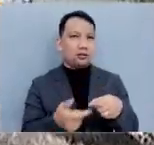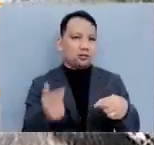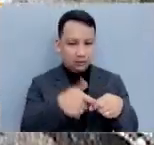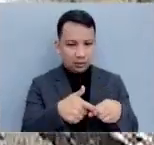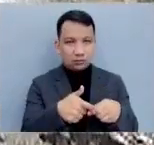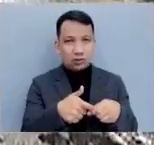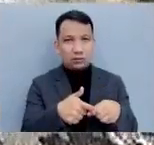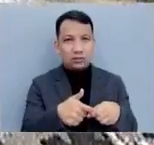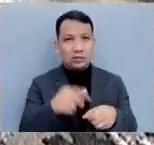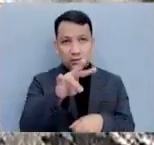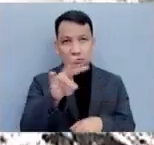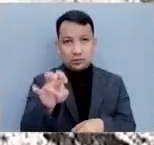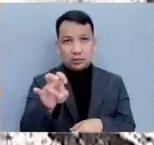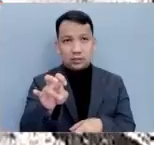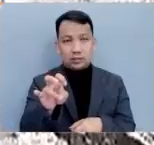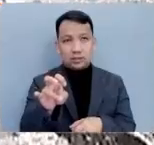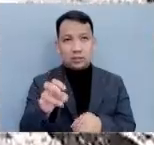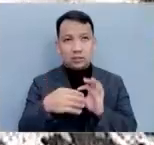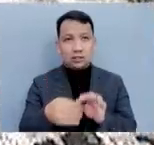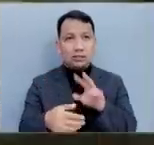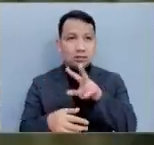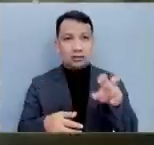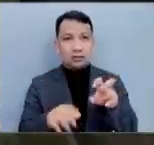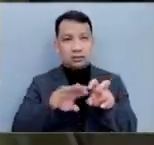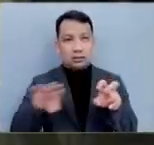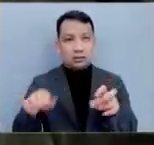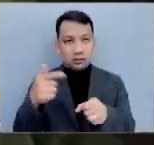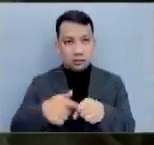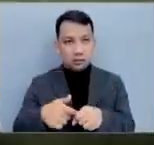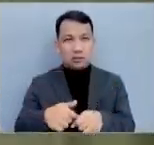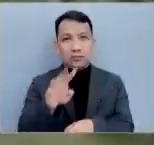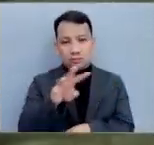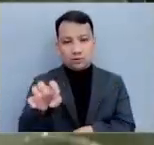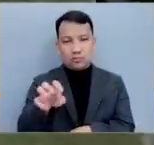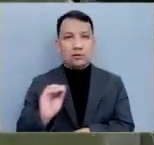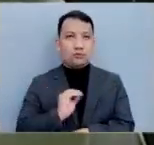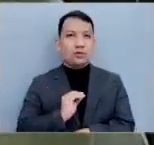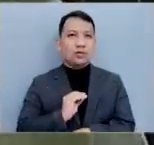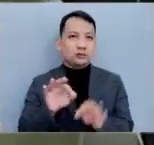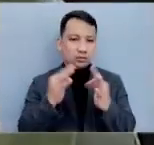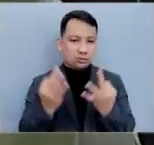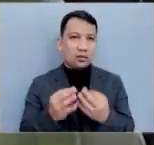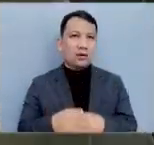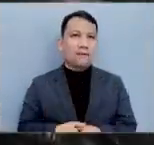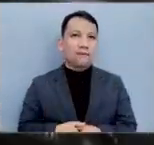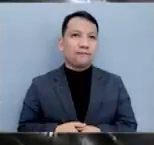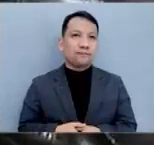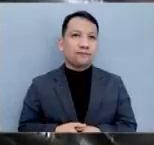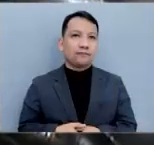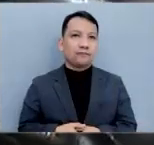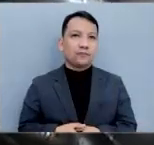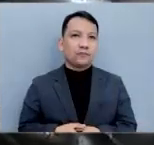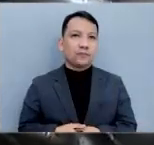Sa 700 pesos na kinikita niya, 300 pesos ang panggasolina at 400 pesos ang naiuwi niya. Baka ang